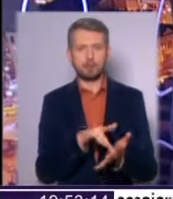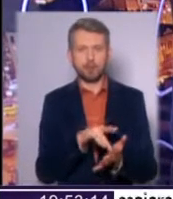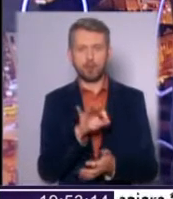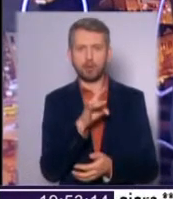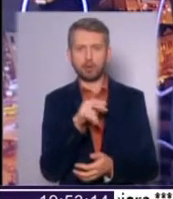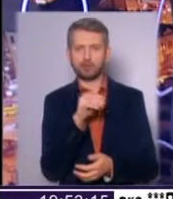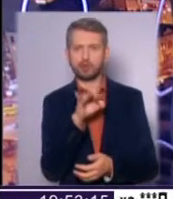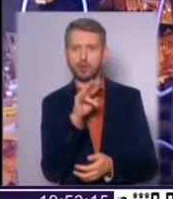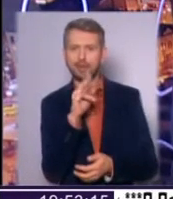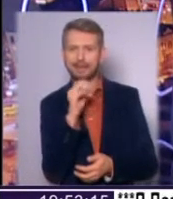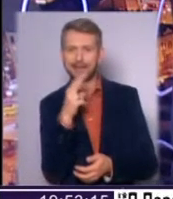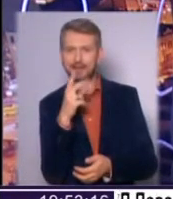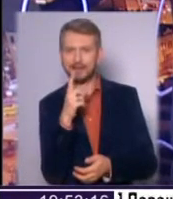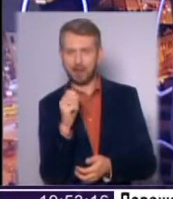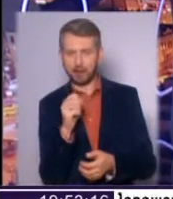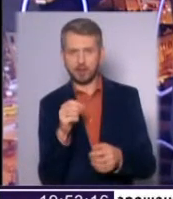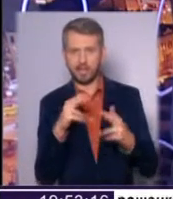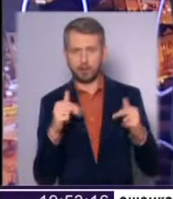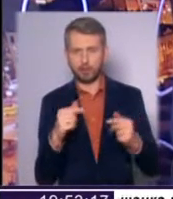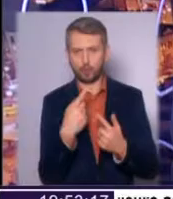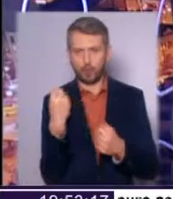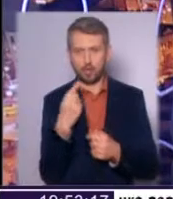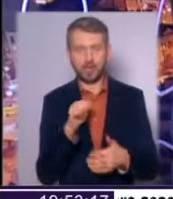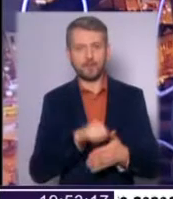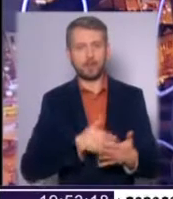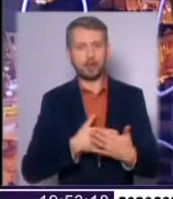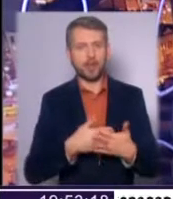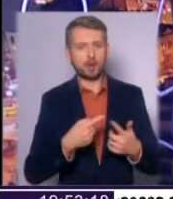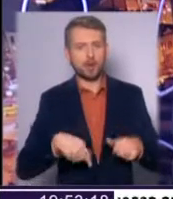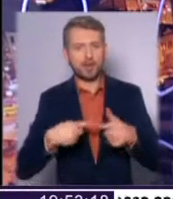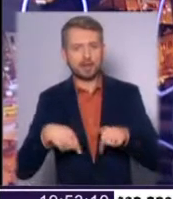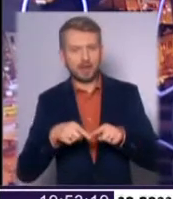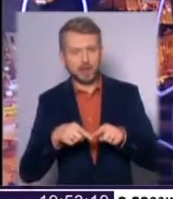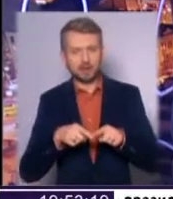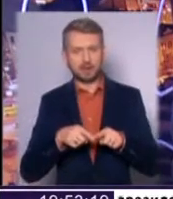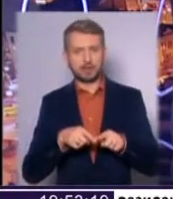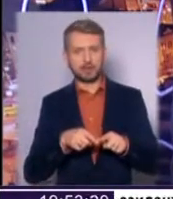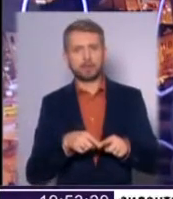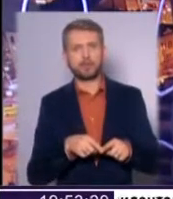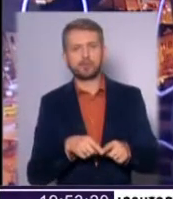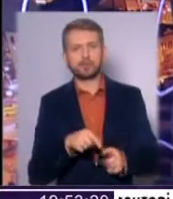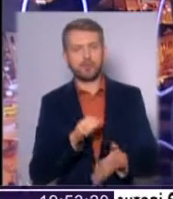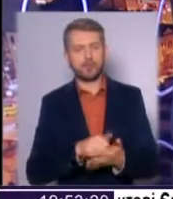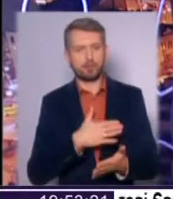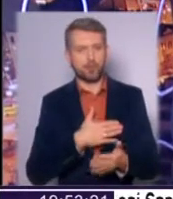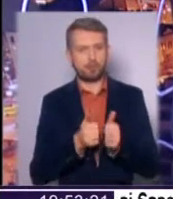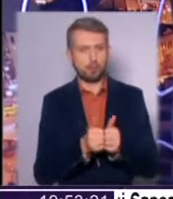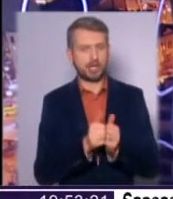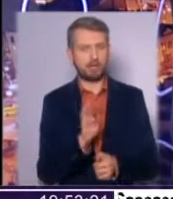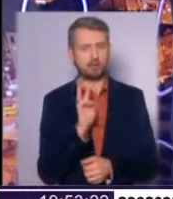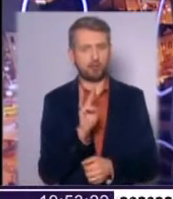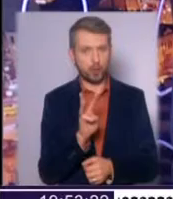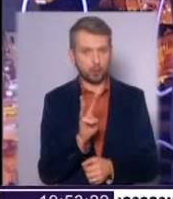з Дніпропетровської області, тому що від громадських організацій, від моїх побратимів-свободівців